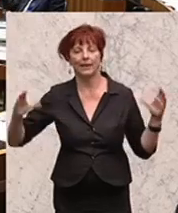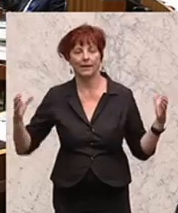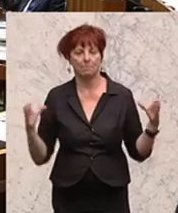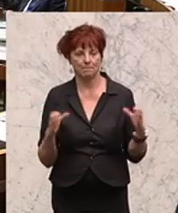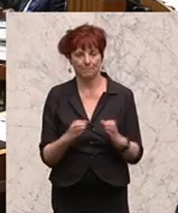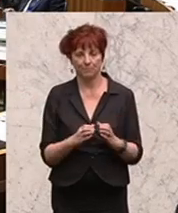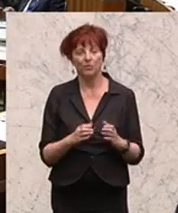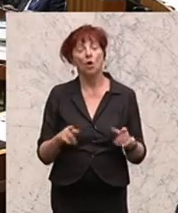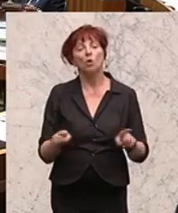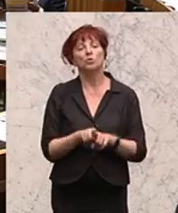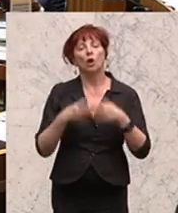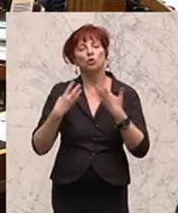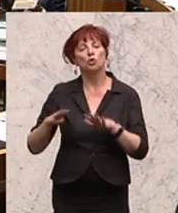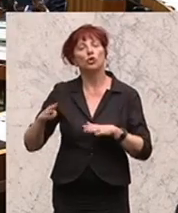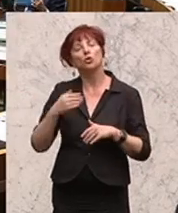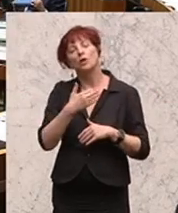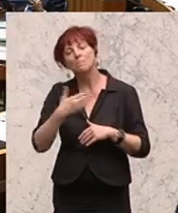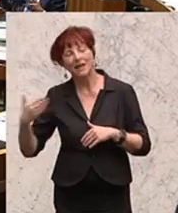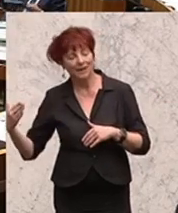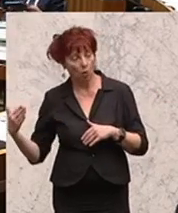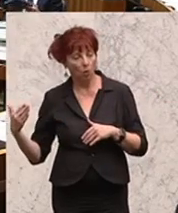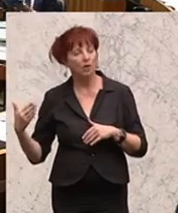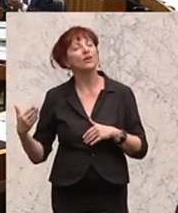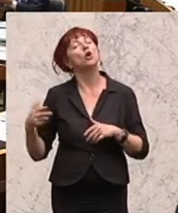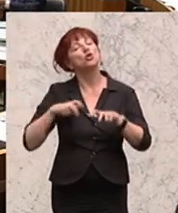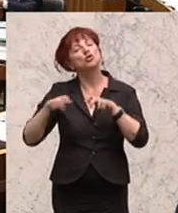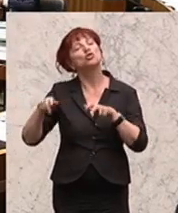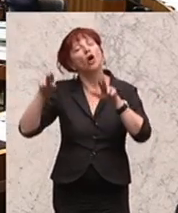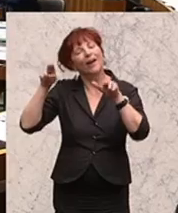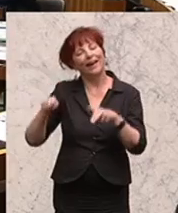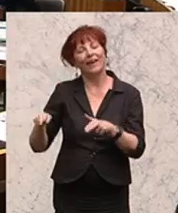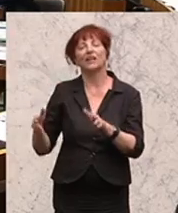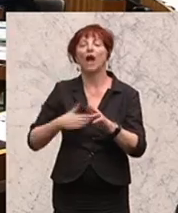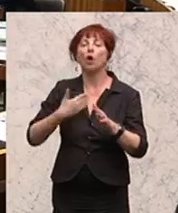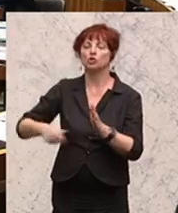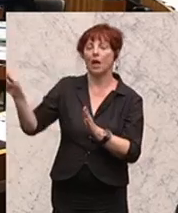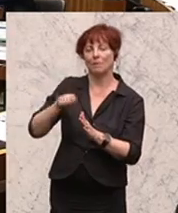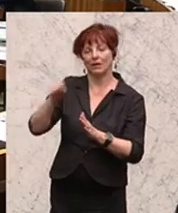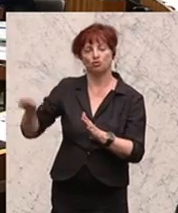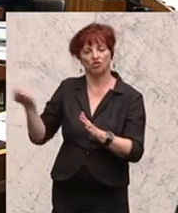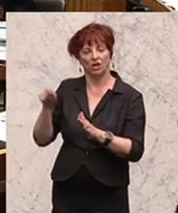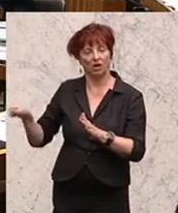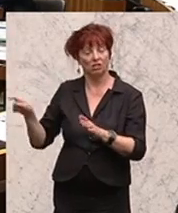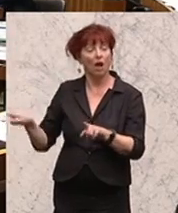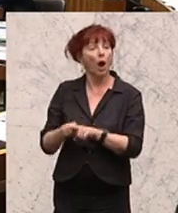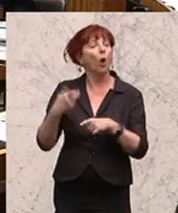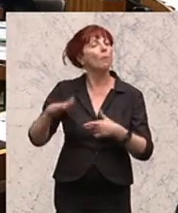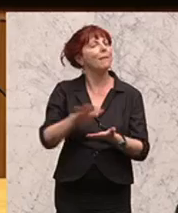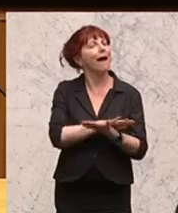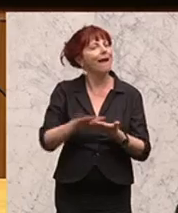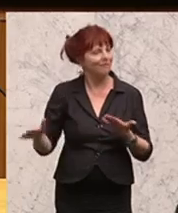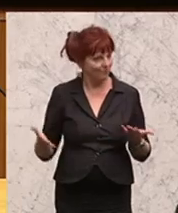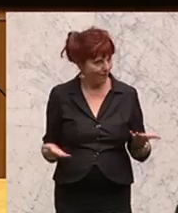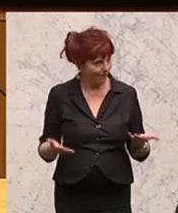noch 900 Millionen aus der Streichung von Ausnahmen aus dem Steuerrecht, damit auch hier eine wesentliche Vereinfachung beim